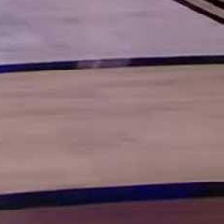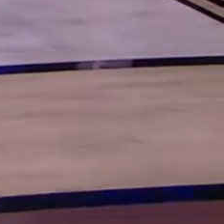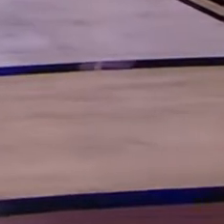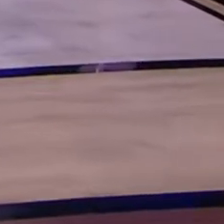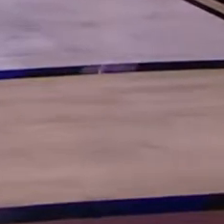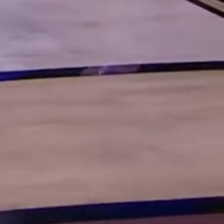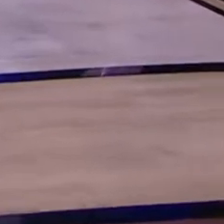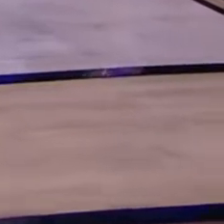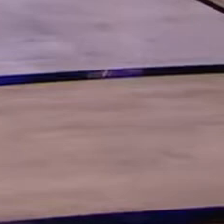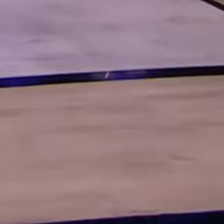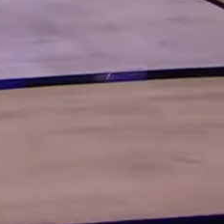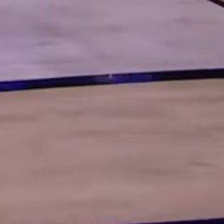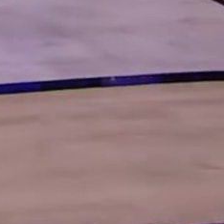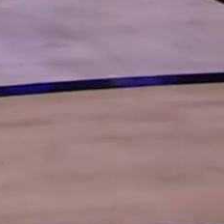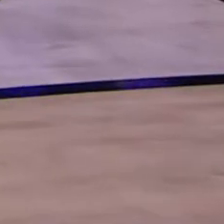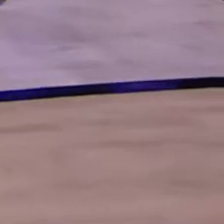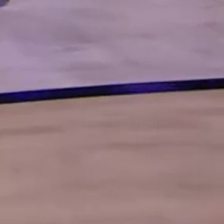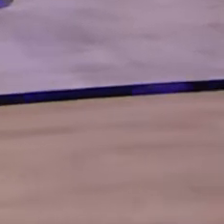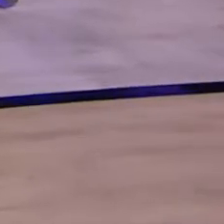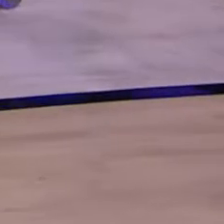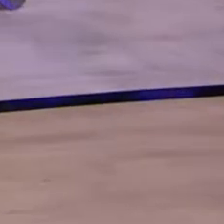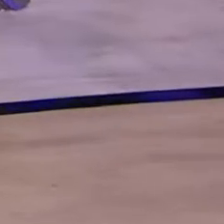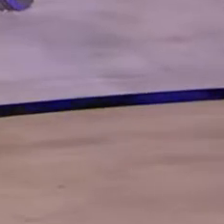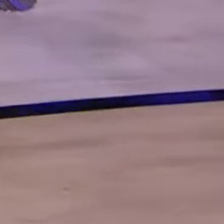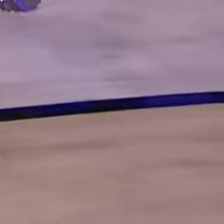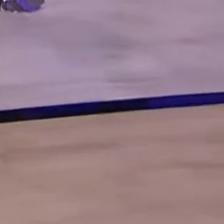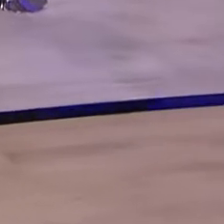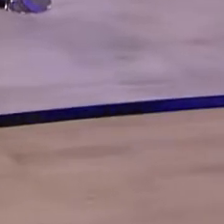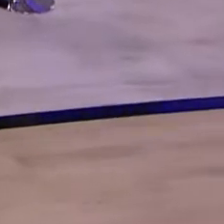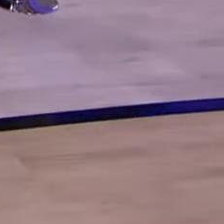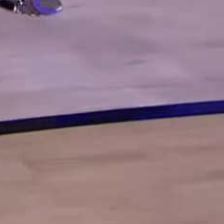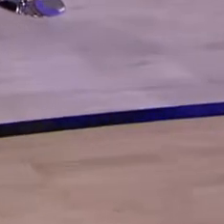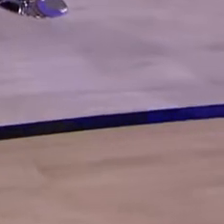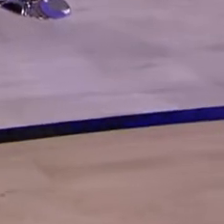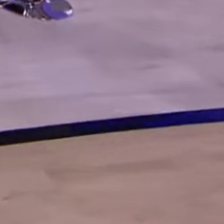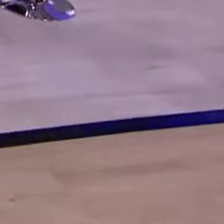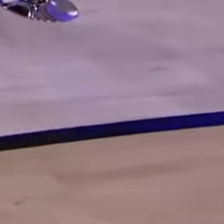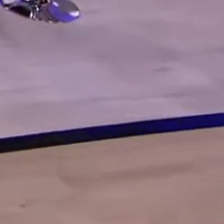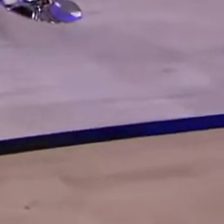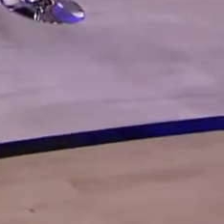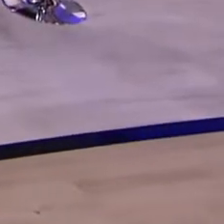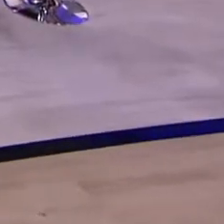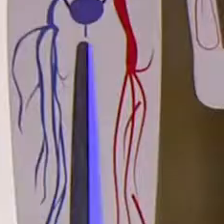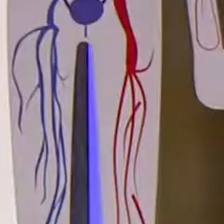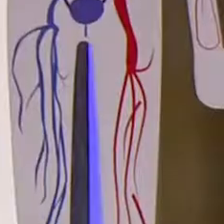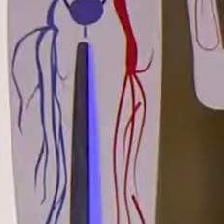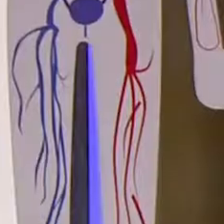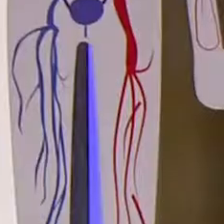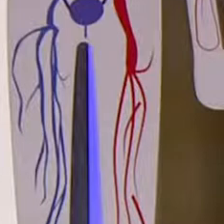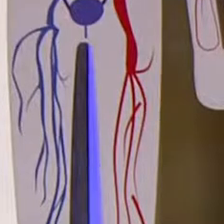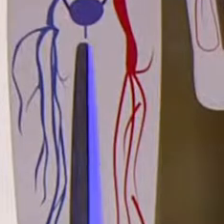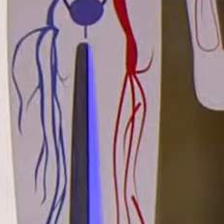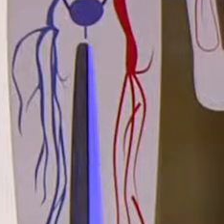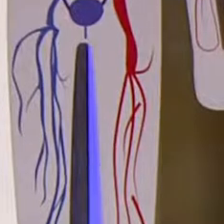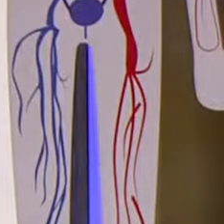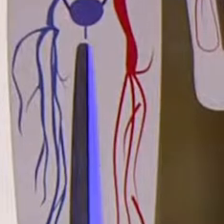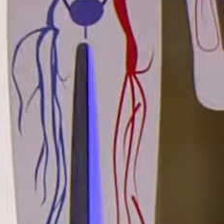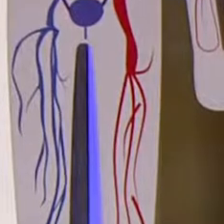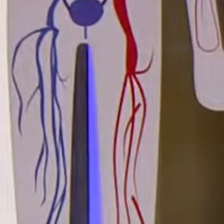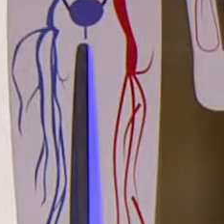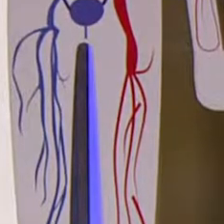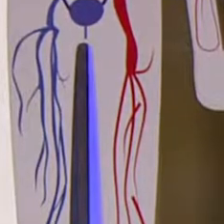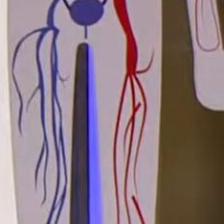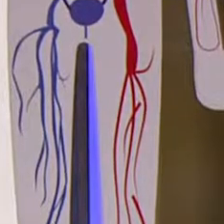გილამშვიდობისა. ეს საქართველოს პირველი არქია, თქვენ უყურებთ გადაცემას პირადი ექიმი მარი მალაზონია. ჩვენ საუბრობთ